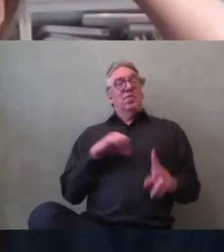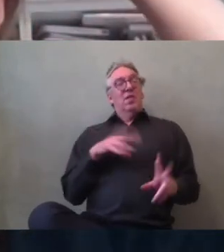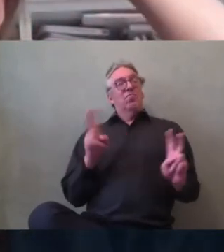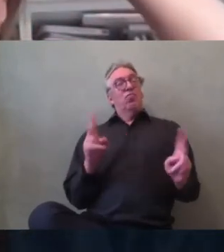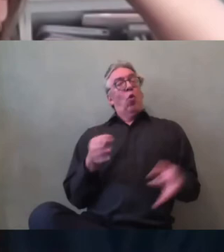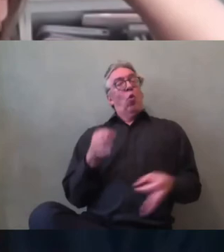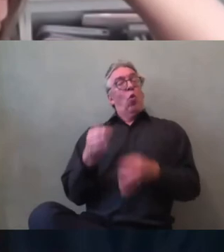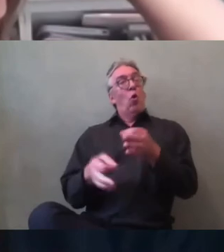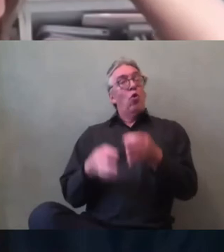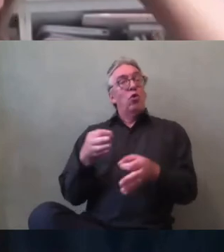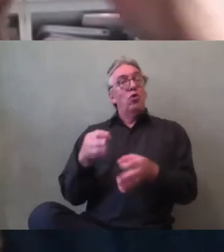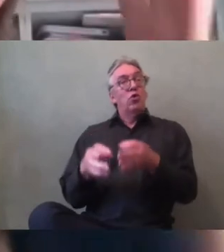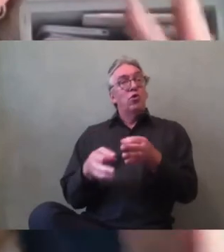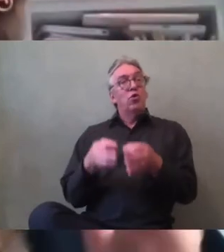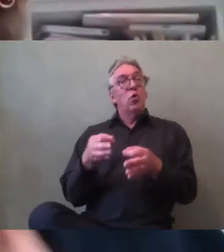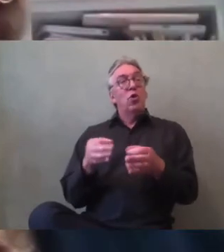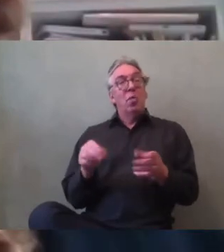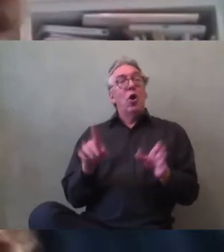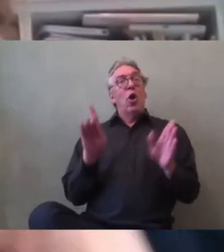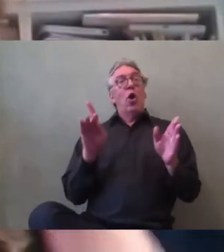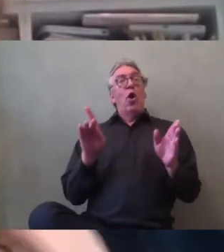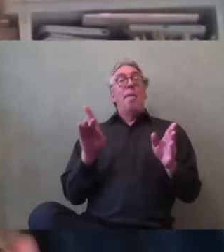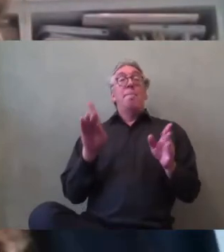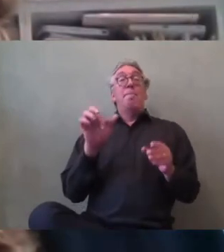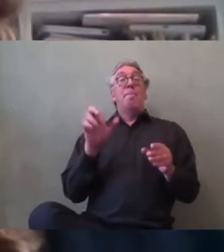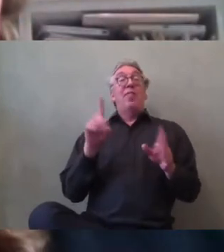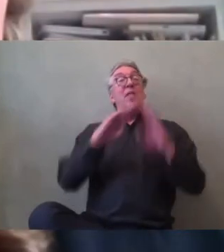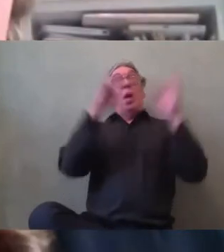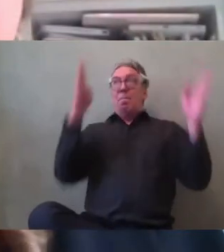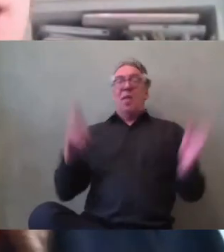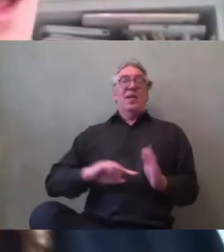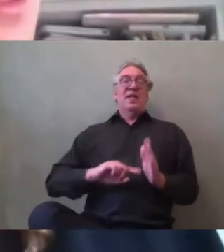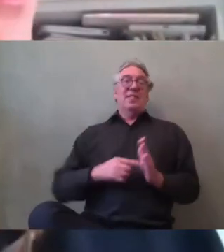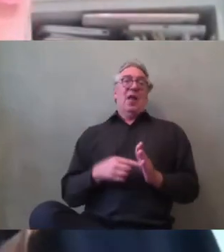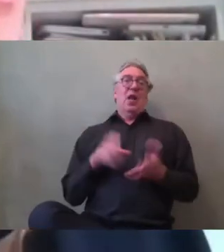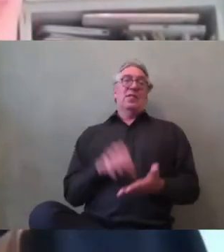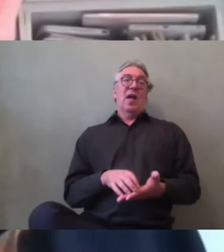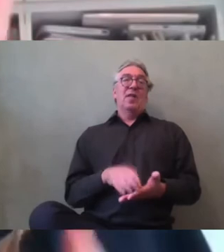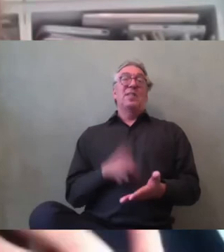centraal staat. Want het is hartstikke mooi als je verschillende programma's hebt, maar als je pand nou niet toegankelijk is,